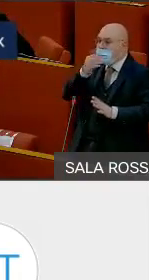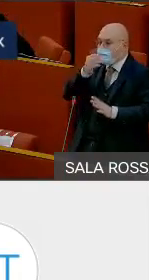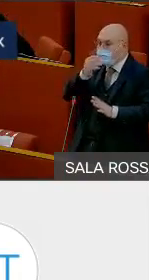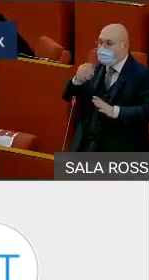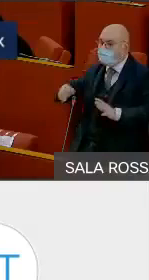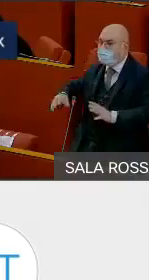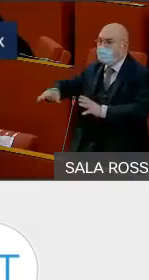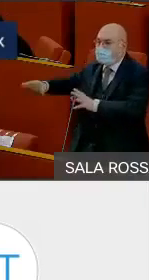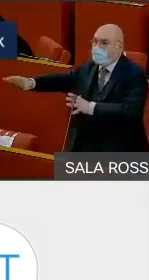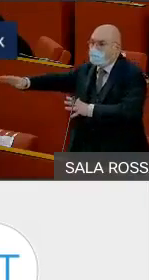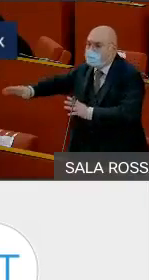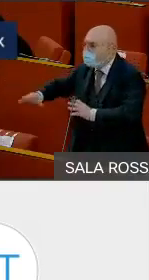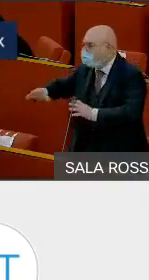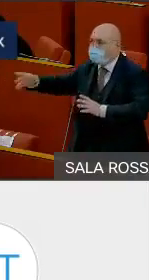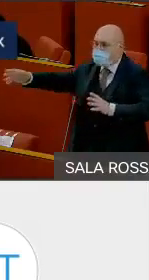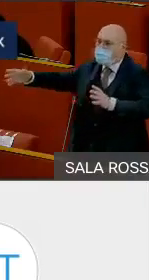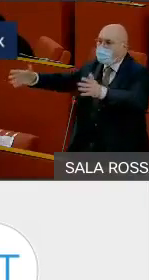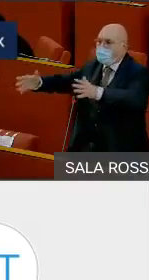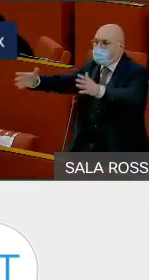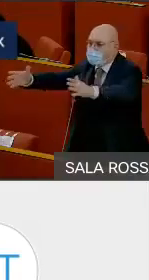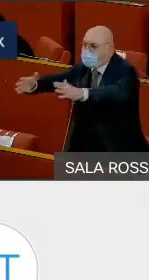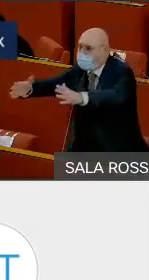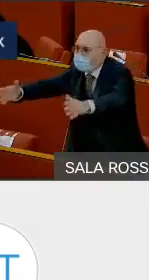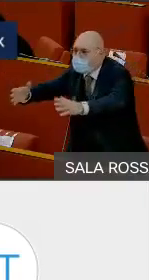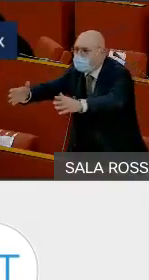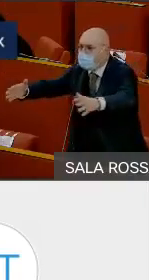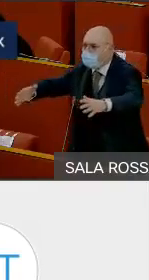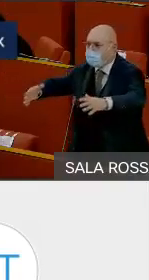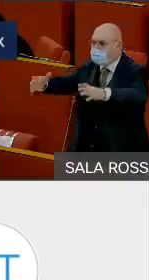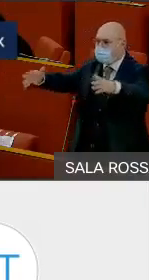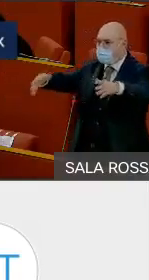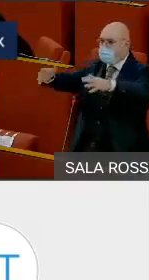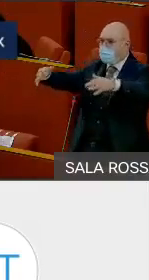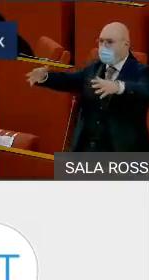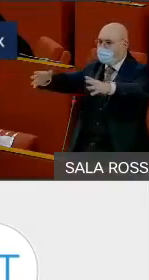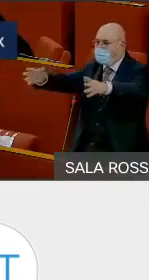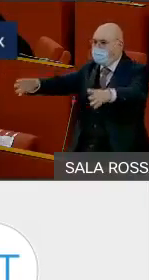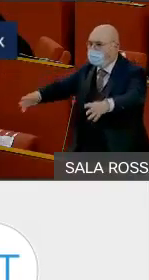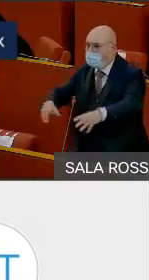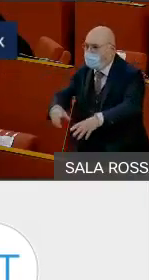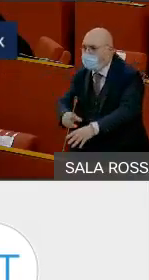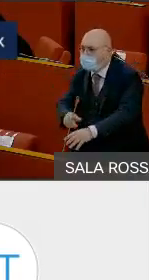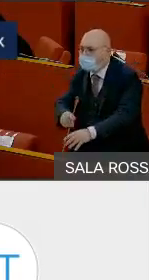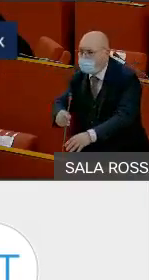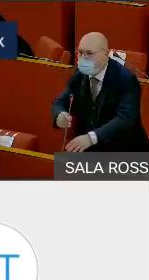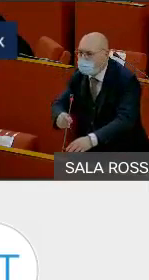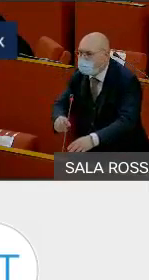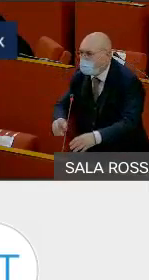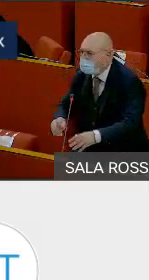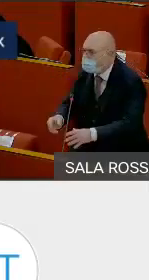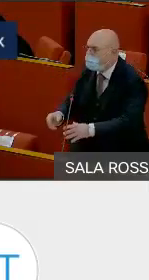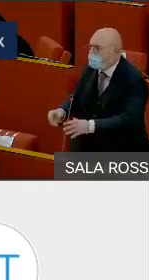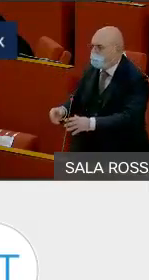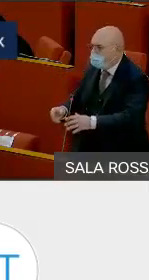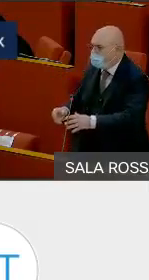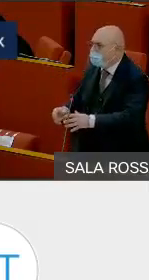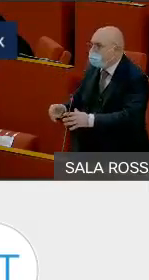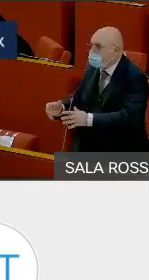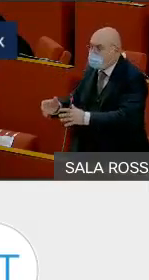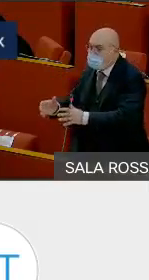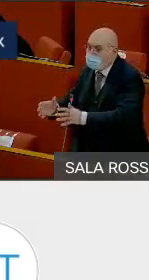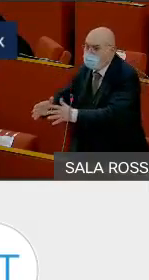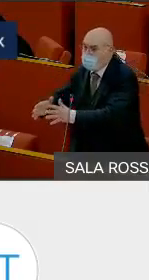questo caso interviene anche anche iren per la gestione delle acque delle acque in alcuni casi